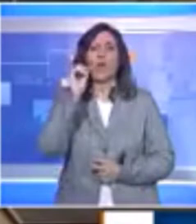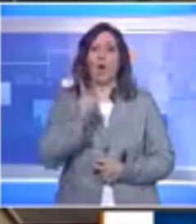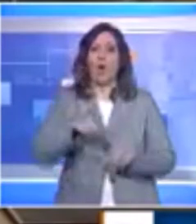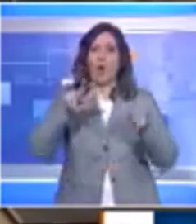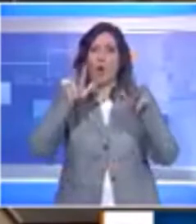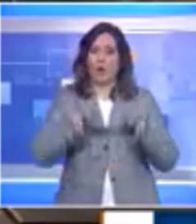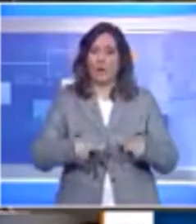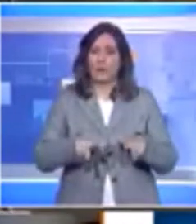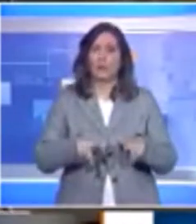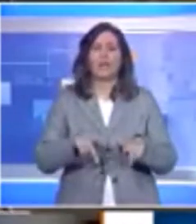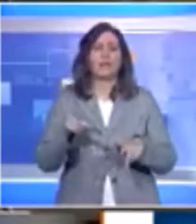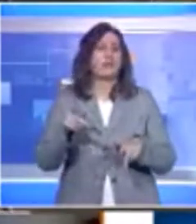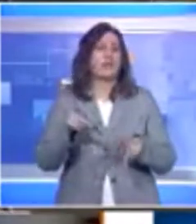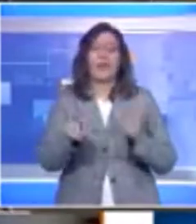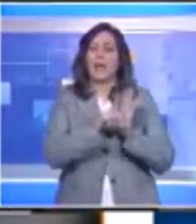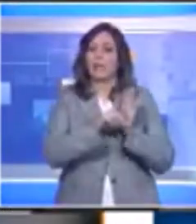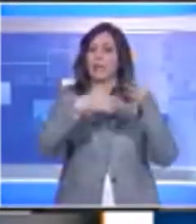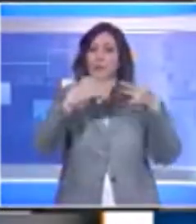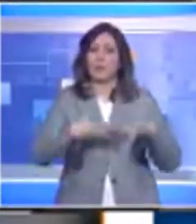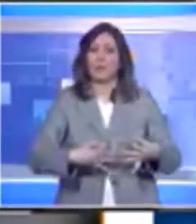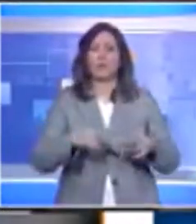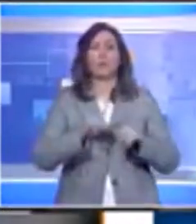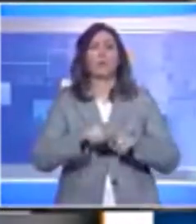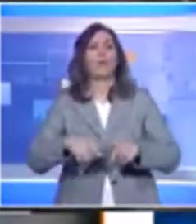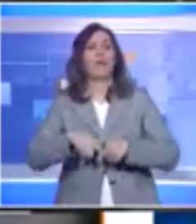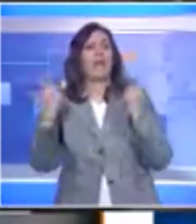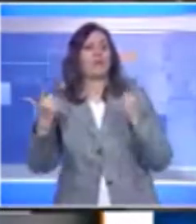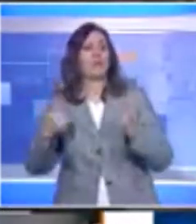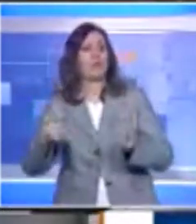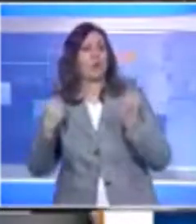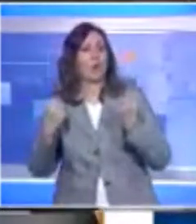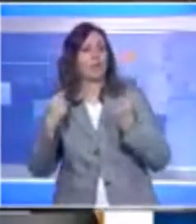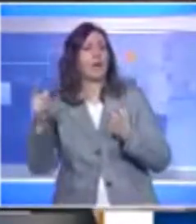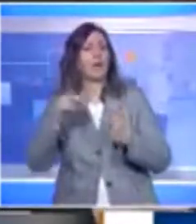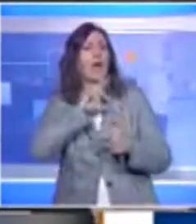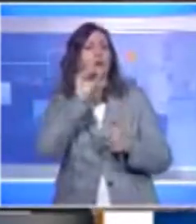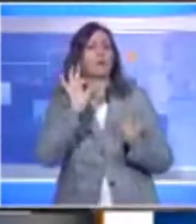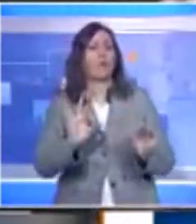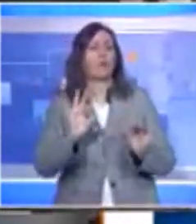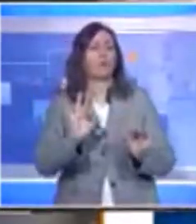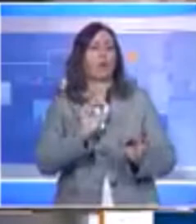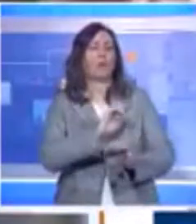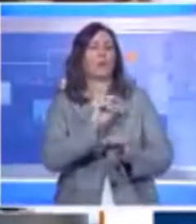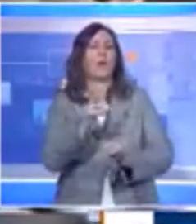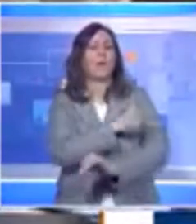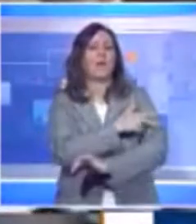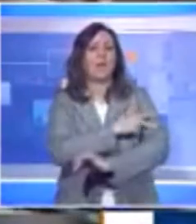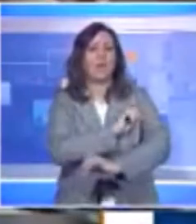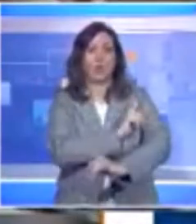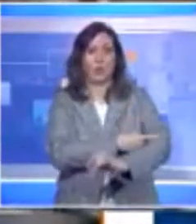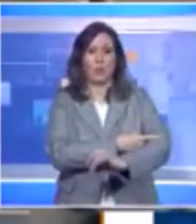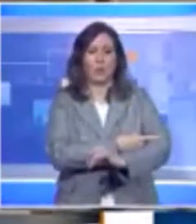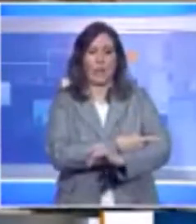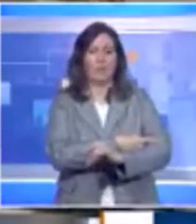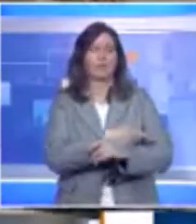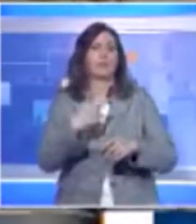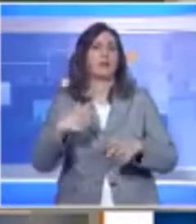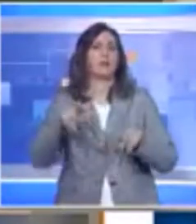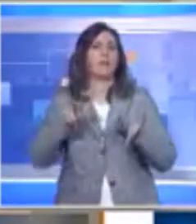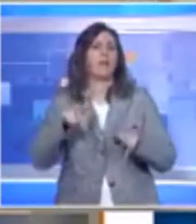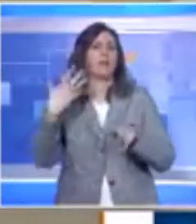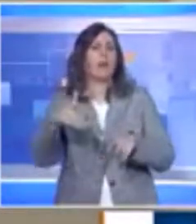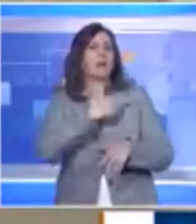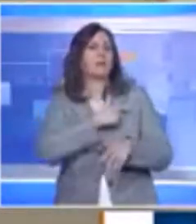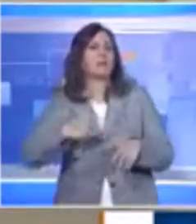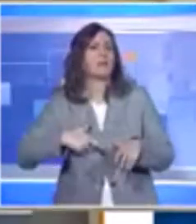manifestano vizi di legittimità ed eccesso di potere è così che il prefetto di potenza michele campanaro ha definito i provvedimenti con cui alcuni sindaci